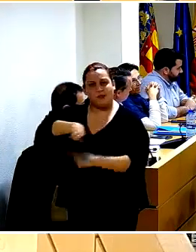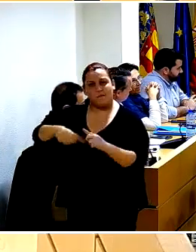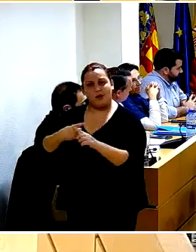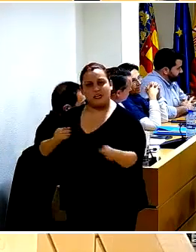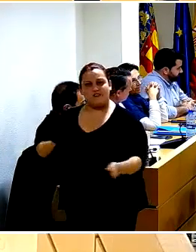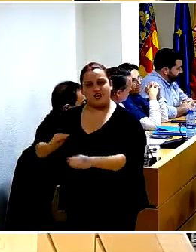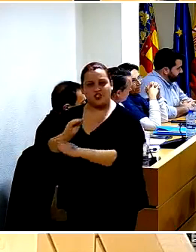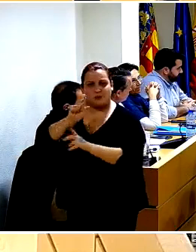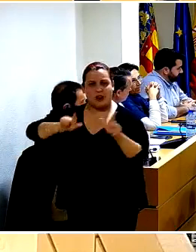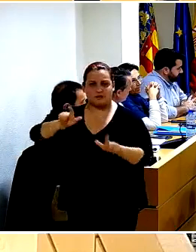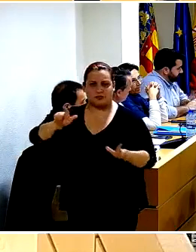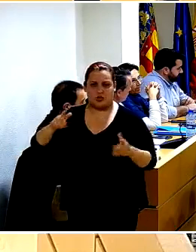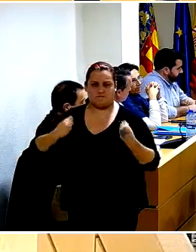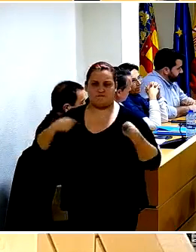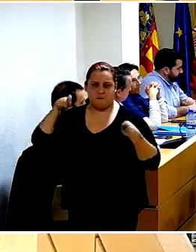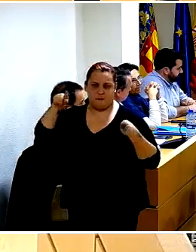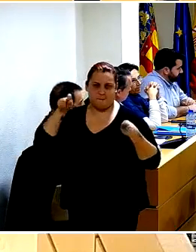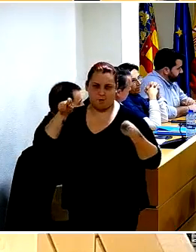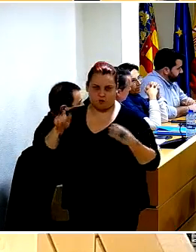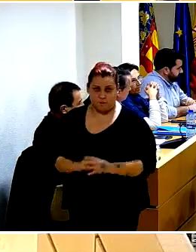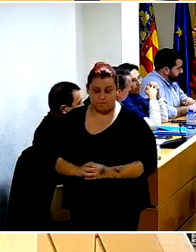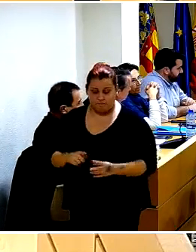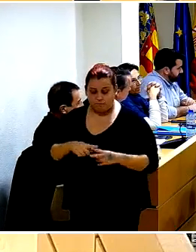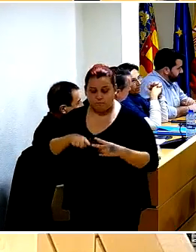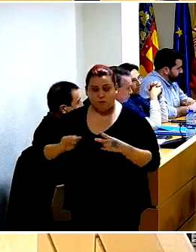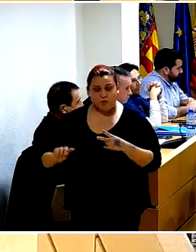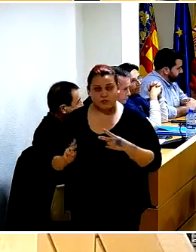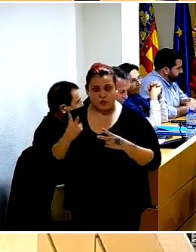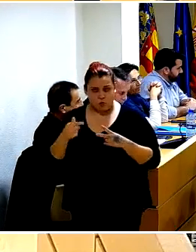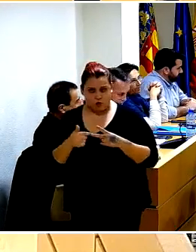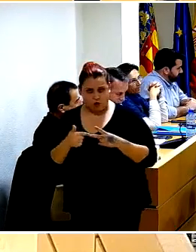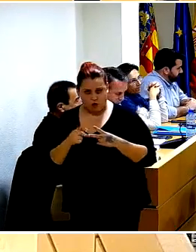la ciutadania. Segona qüestió que